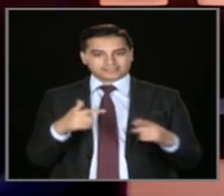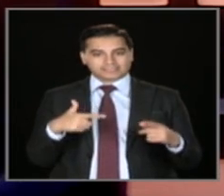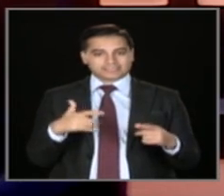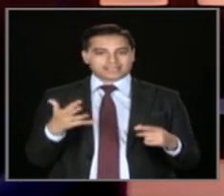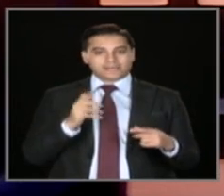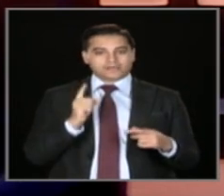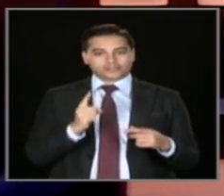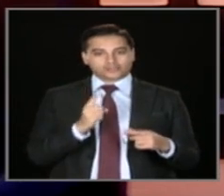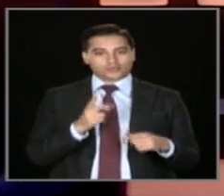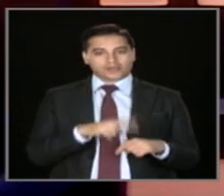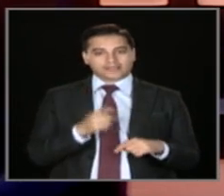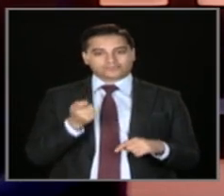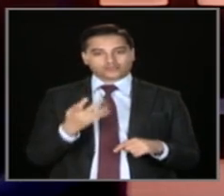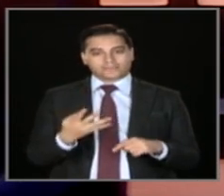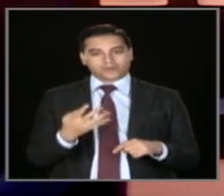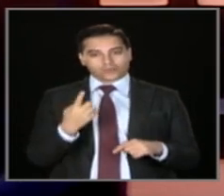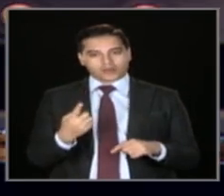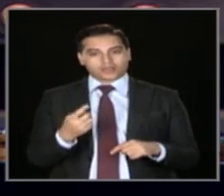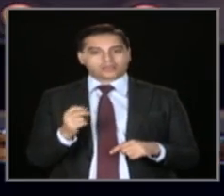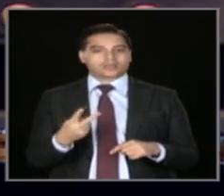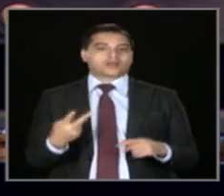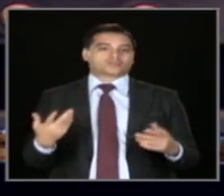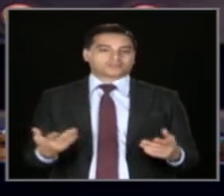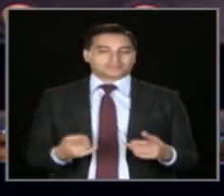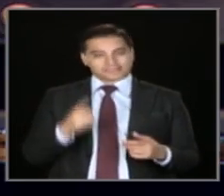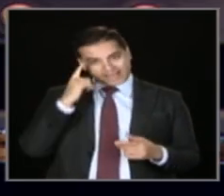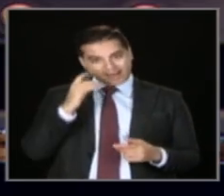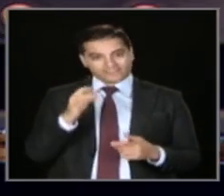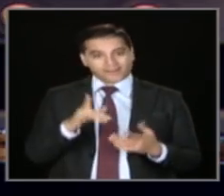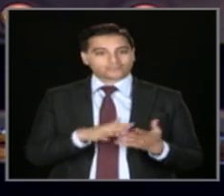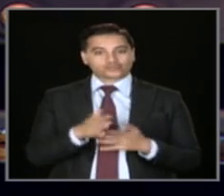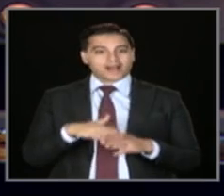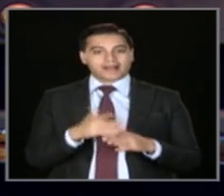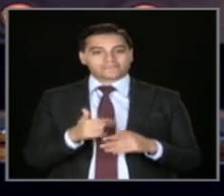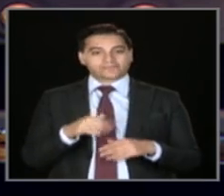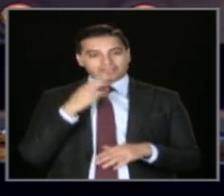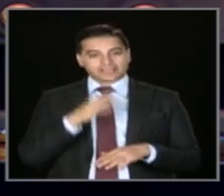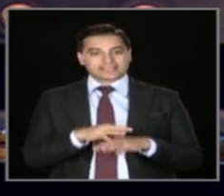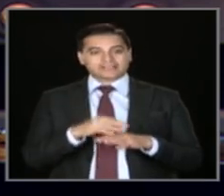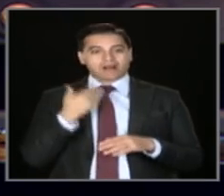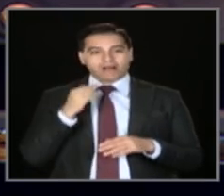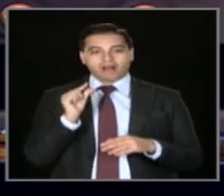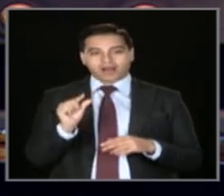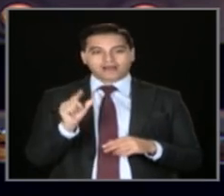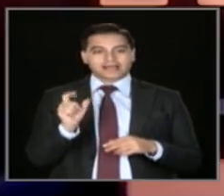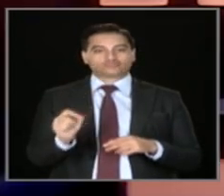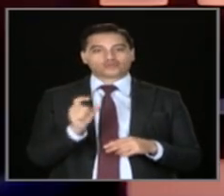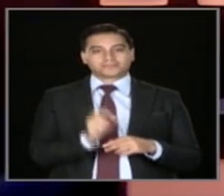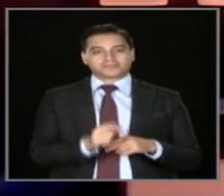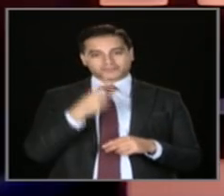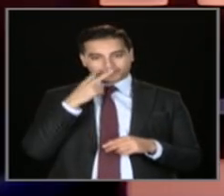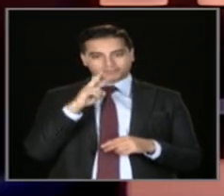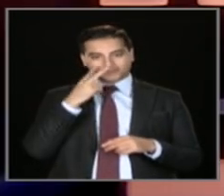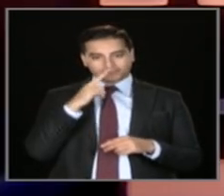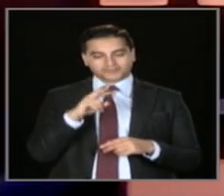ل 60 11 و45 واحد 12. أنت عارف المشكلة في إيه يا عبد الرحمن؟ في رقم 55. أه